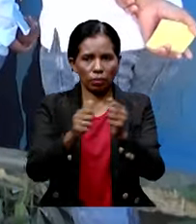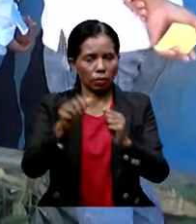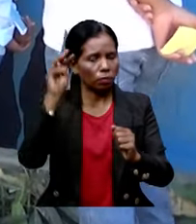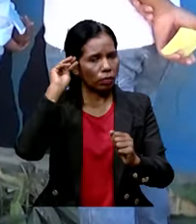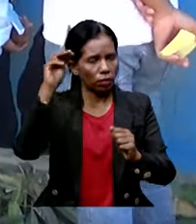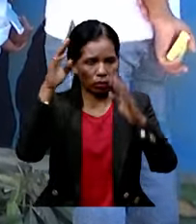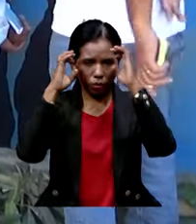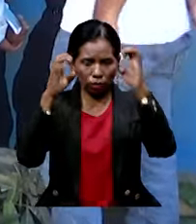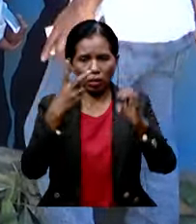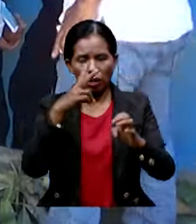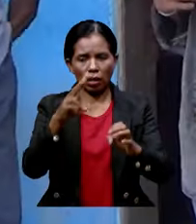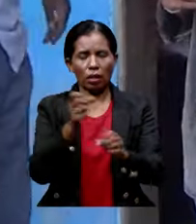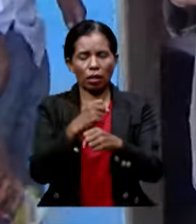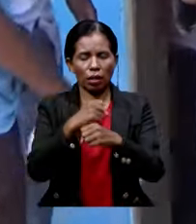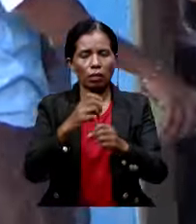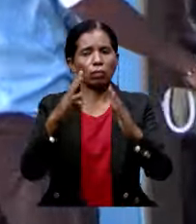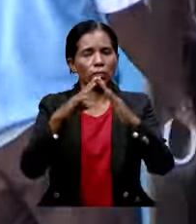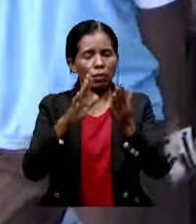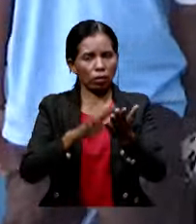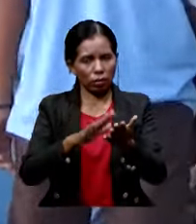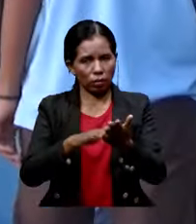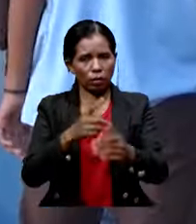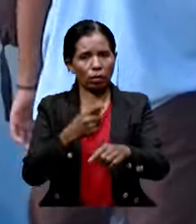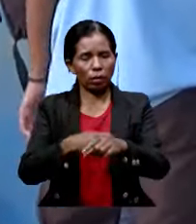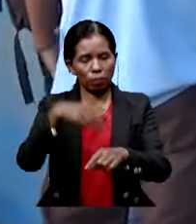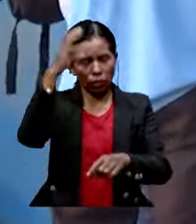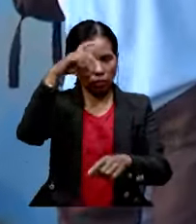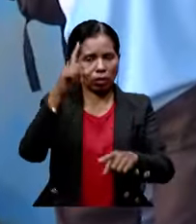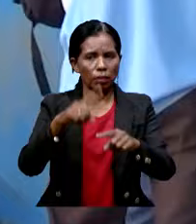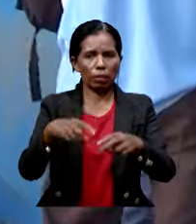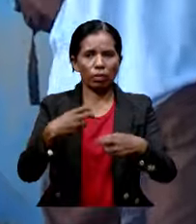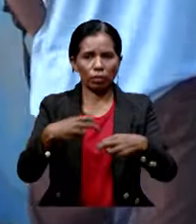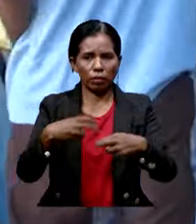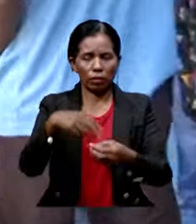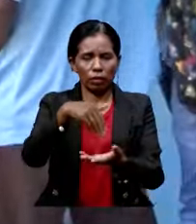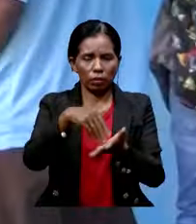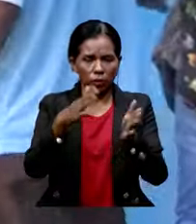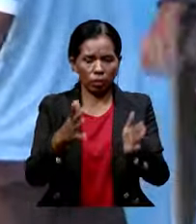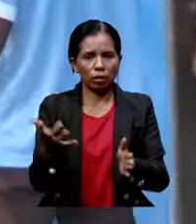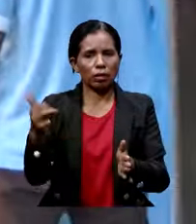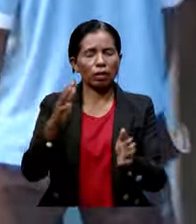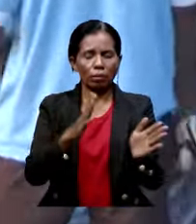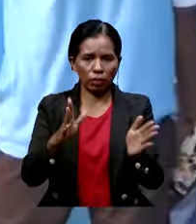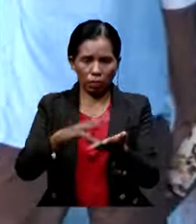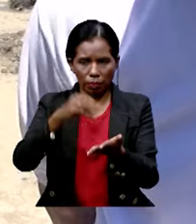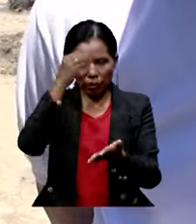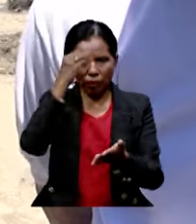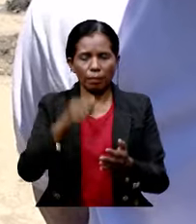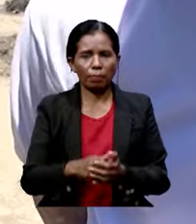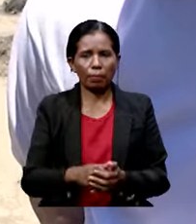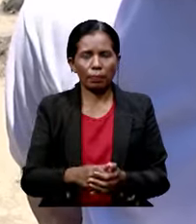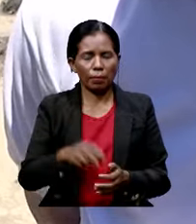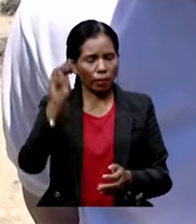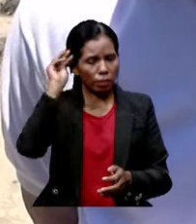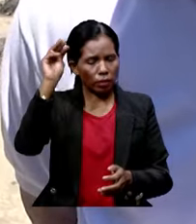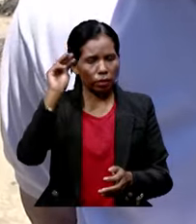ho dibele konstrui eskola refere nune tempu udang labele dificulta estudante sira ya prosesu aprendizajen. Ministerio kompetente